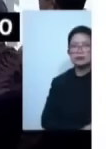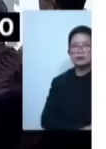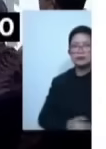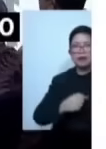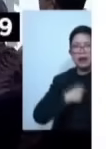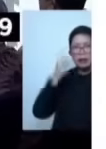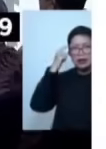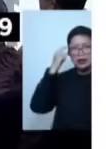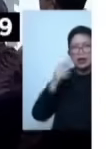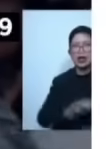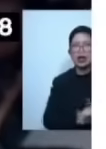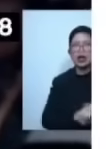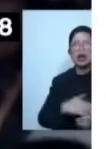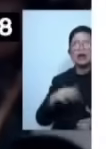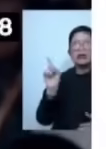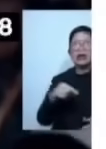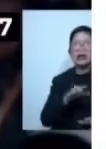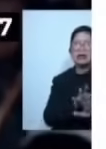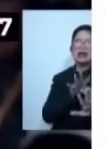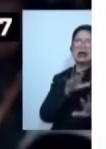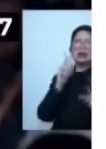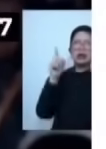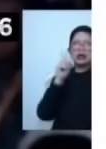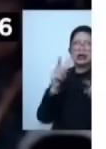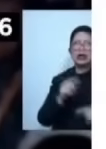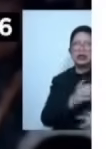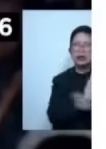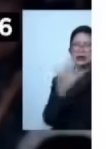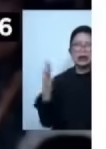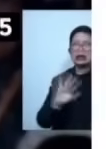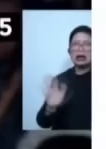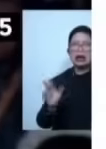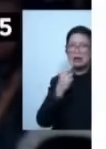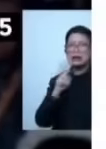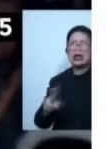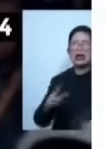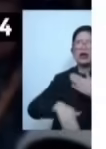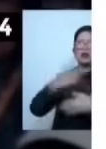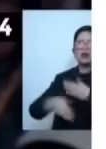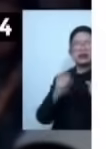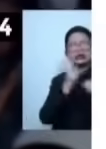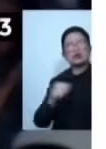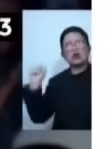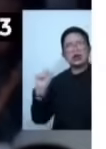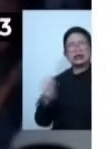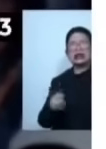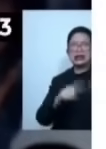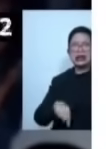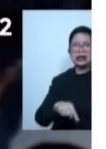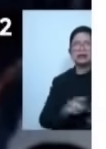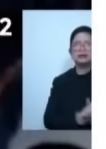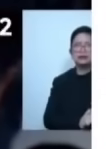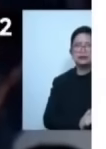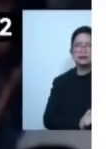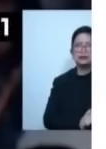sini tidak hanya dilaksanakan di Posco kemenangan Brawijaya 10 namun juga Posco kemenangan yang berada di diponegor